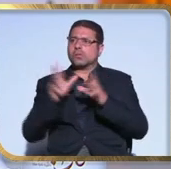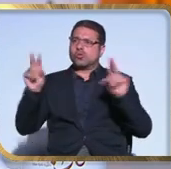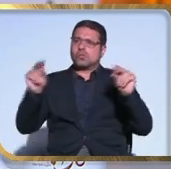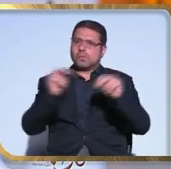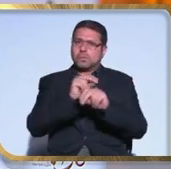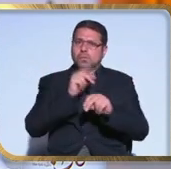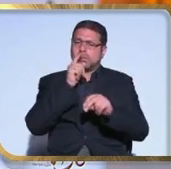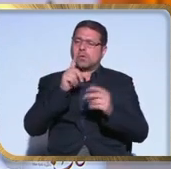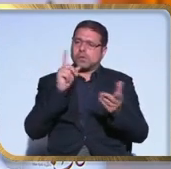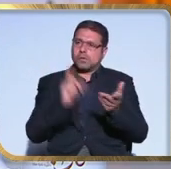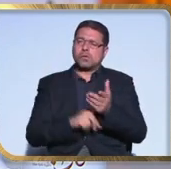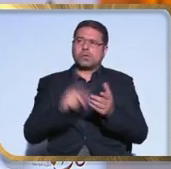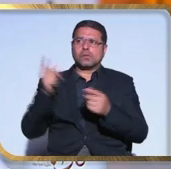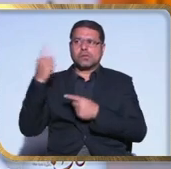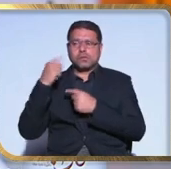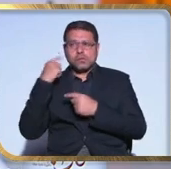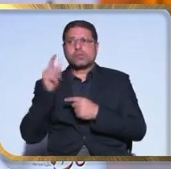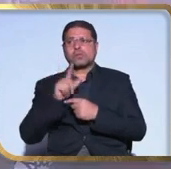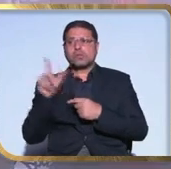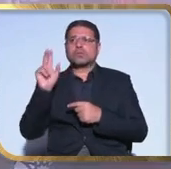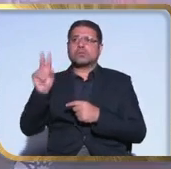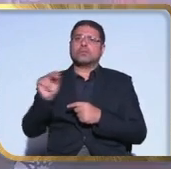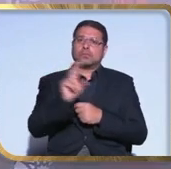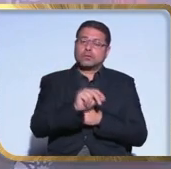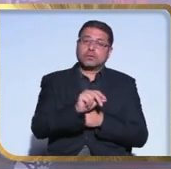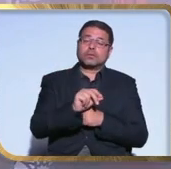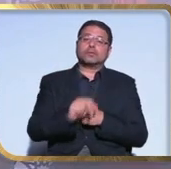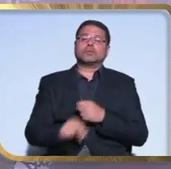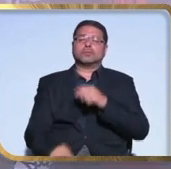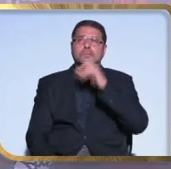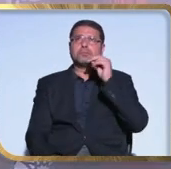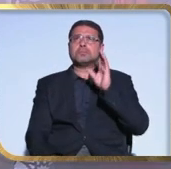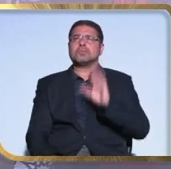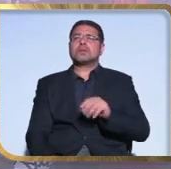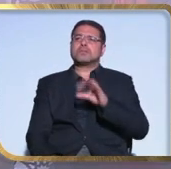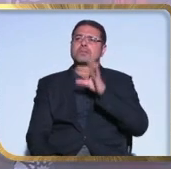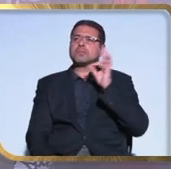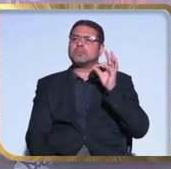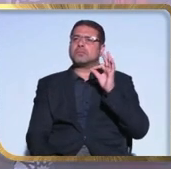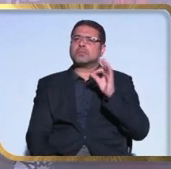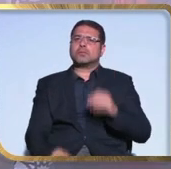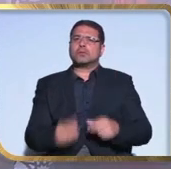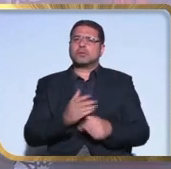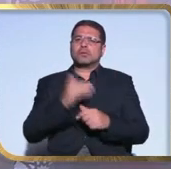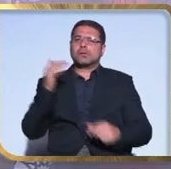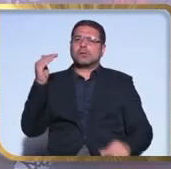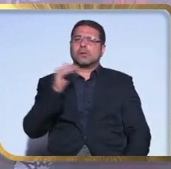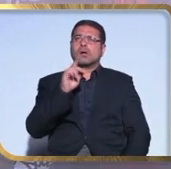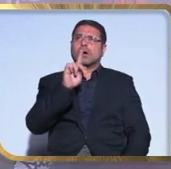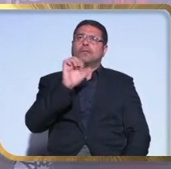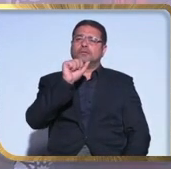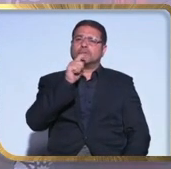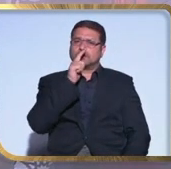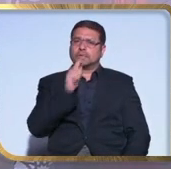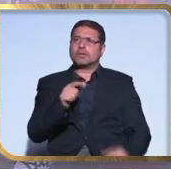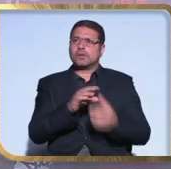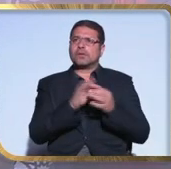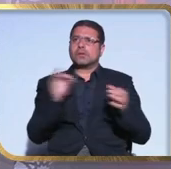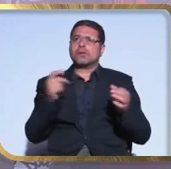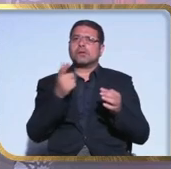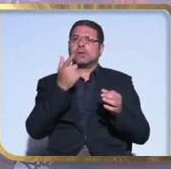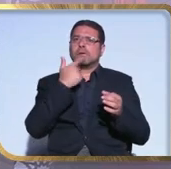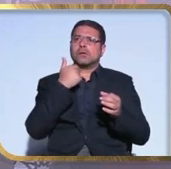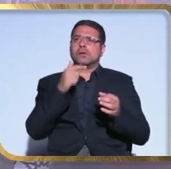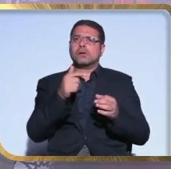يعني ياكد بعضهم روايات بعض زي مثلا تميزت ستنا حفصه ب في مساله روايتها في